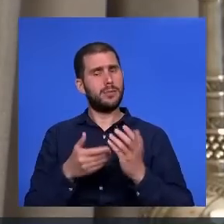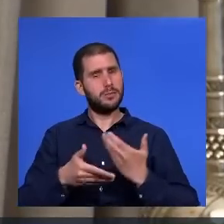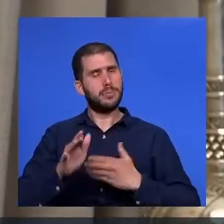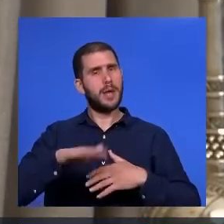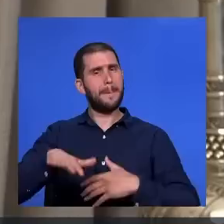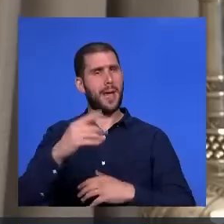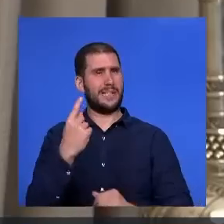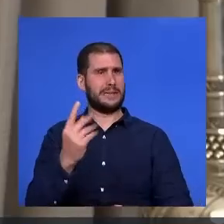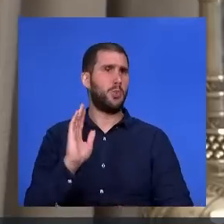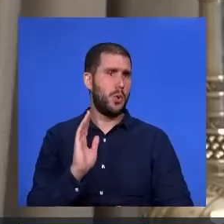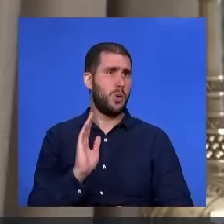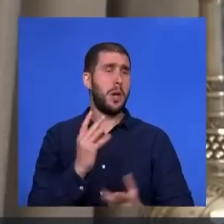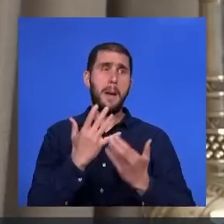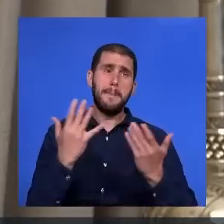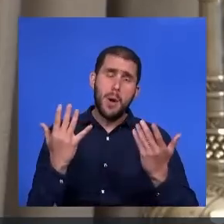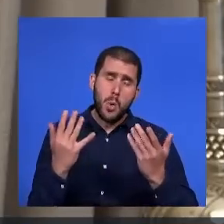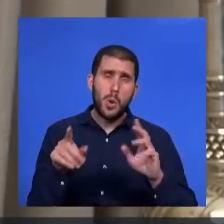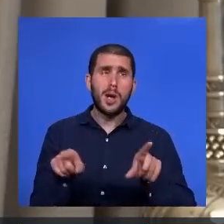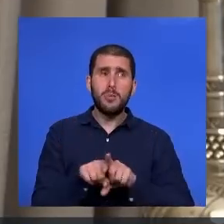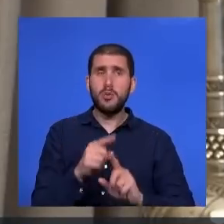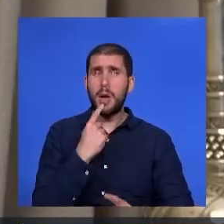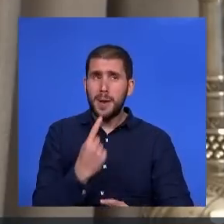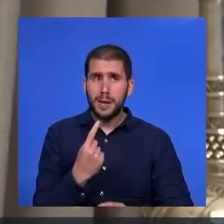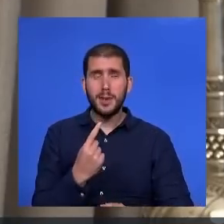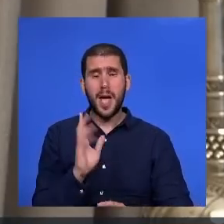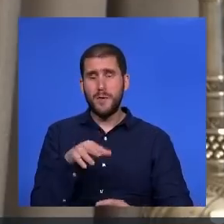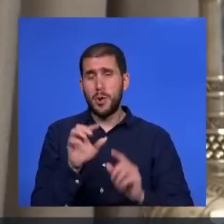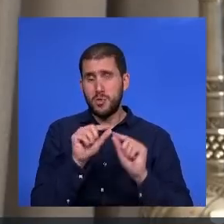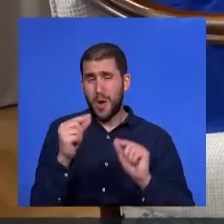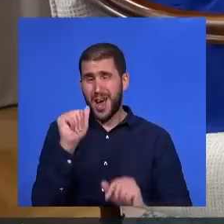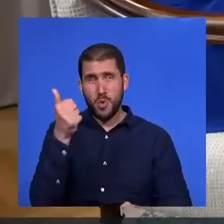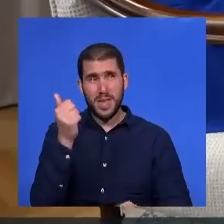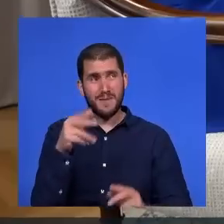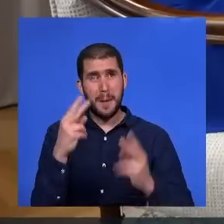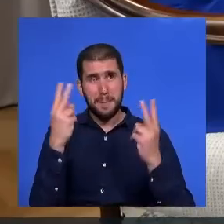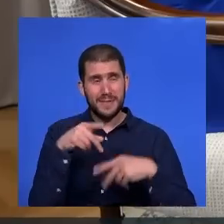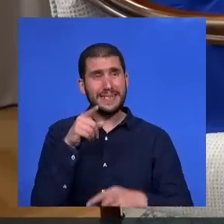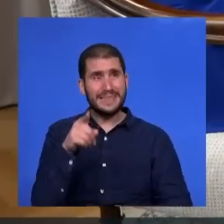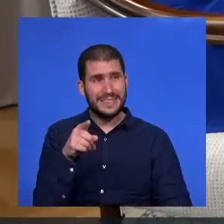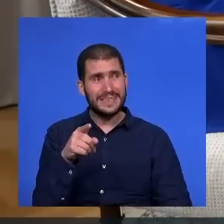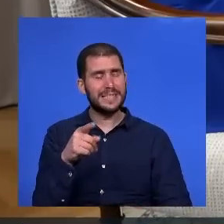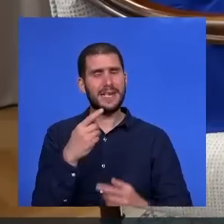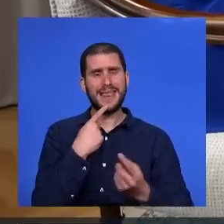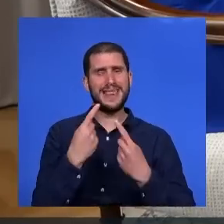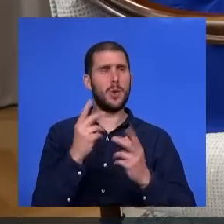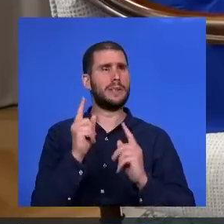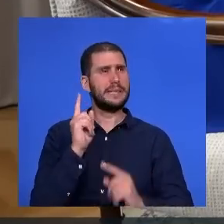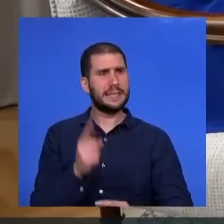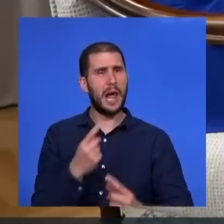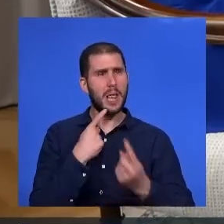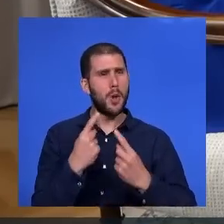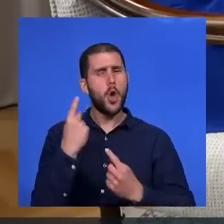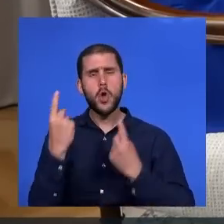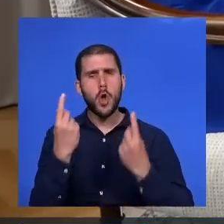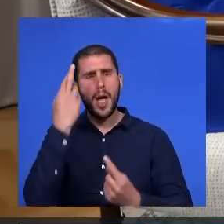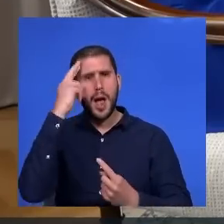למרחב. ברור לי, וכפי שאמרתי, עוד בשורה הראשונה למתווה. שזה מצע לדיון, וצריך לדבר על כל